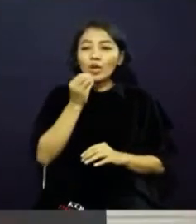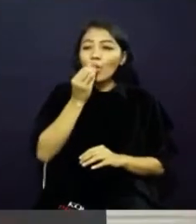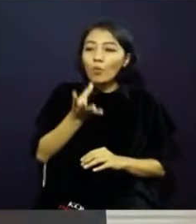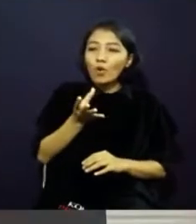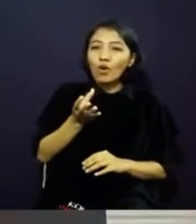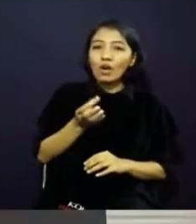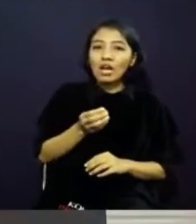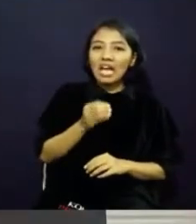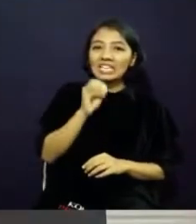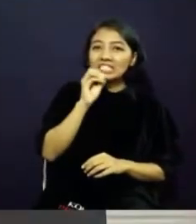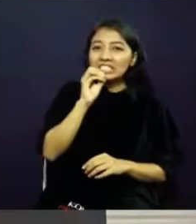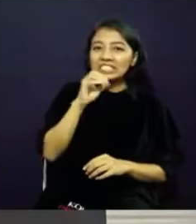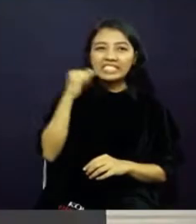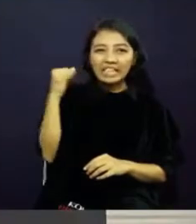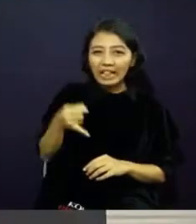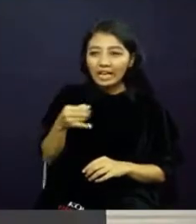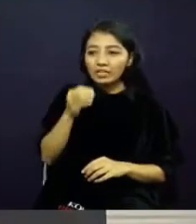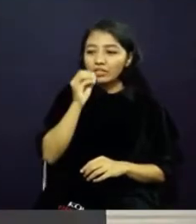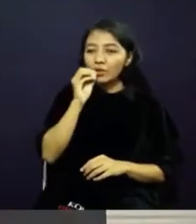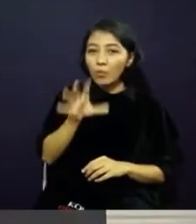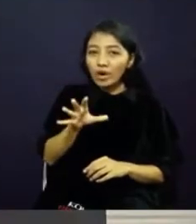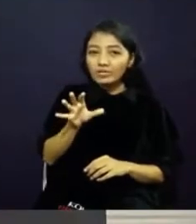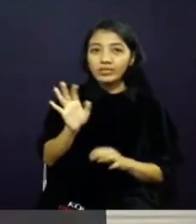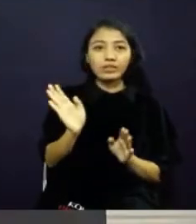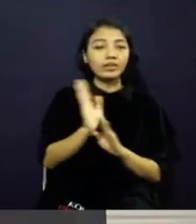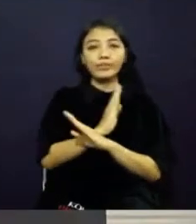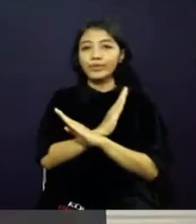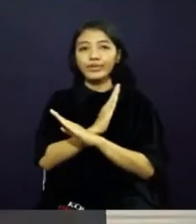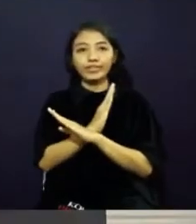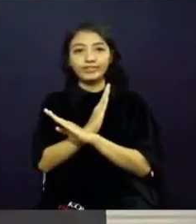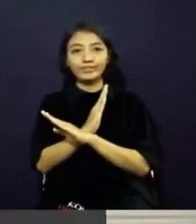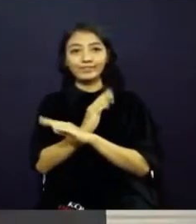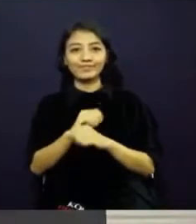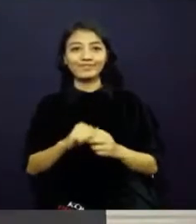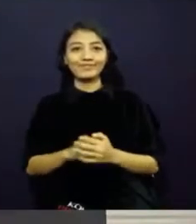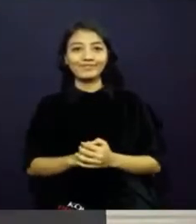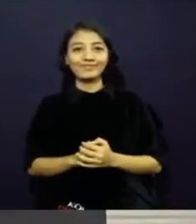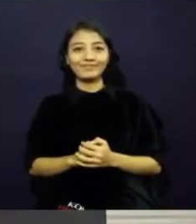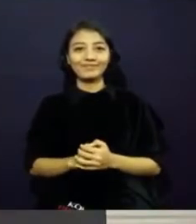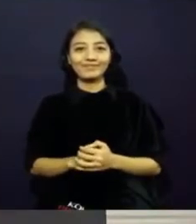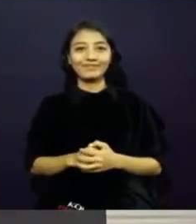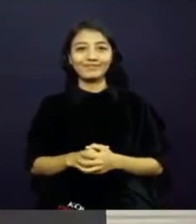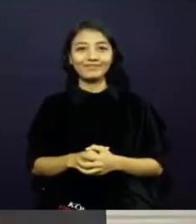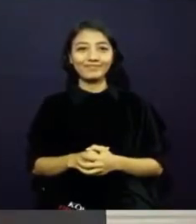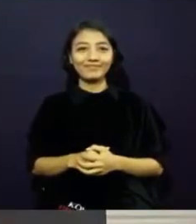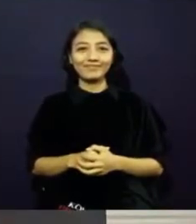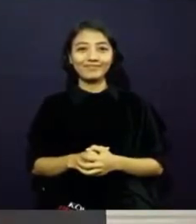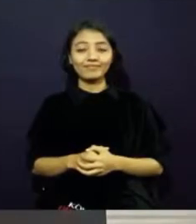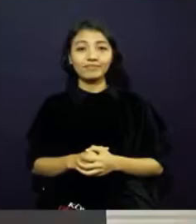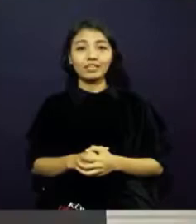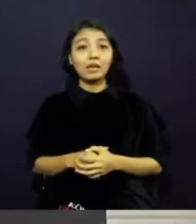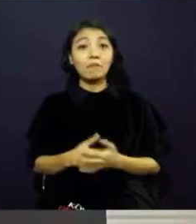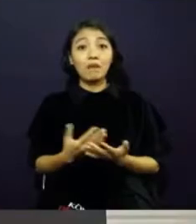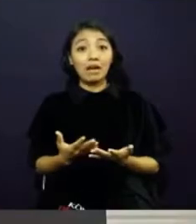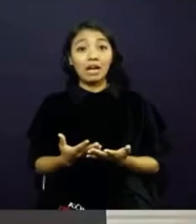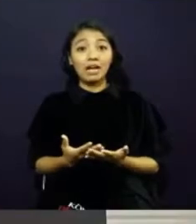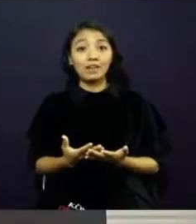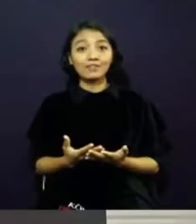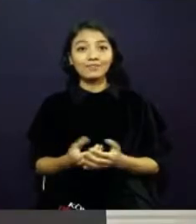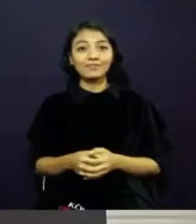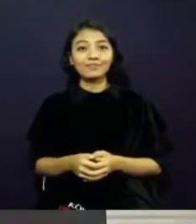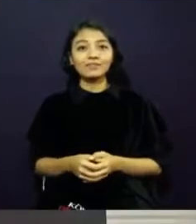imam yang dipandang oleh umat kita Anda adalah pemimpin dan berilah teladan